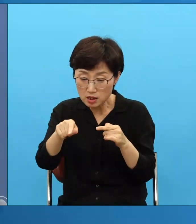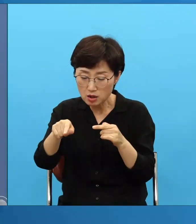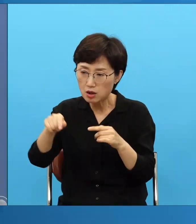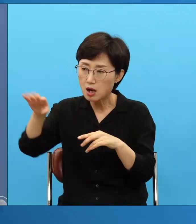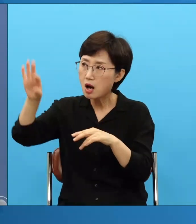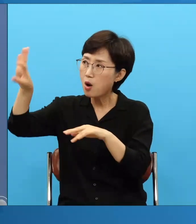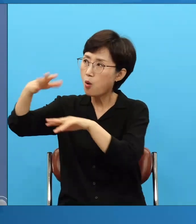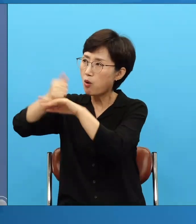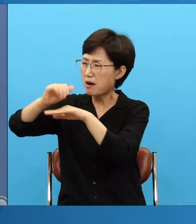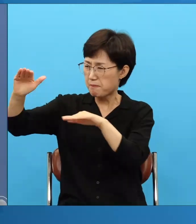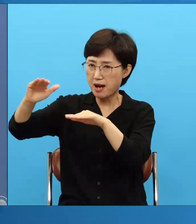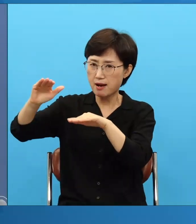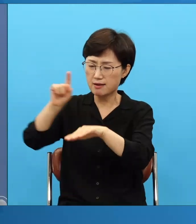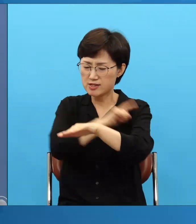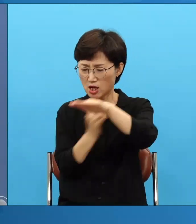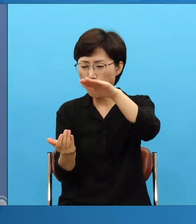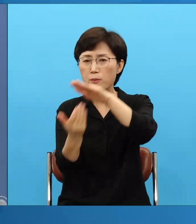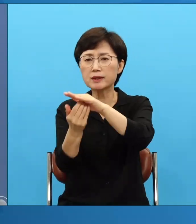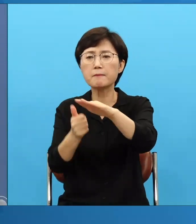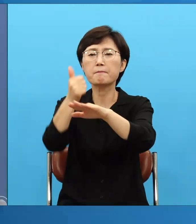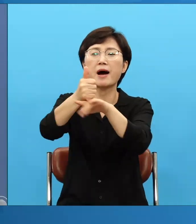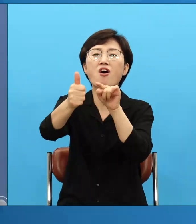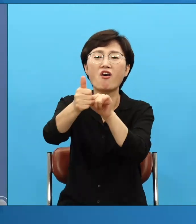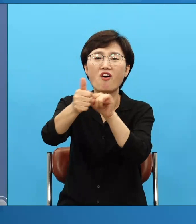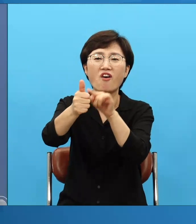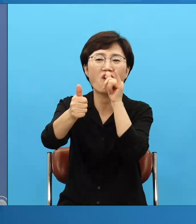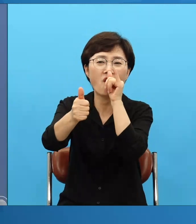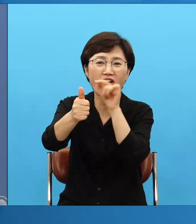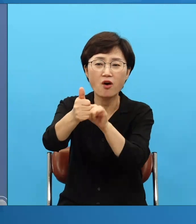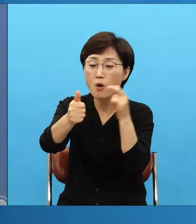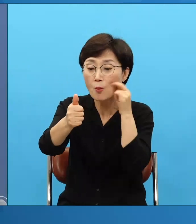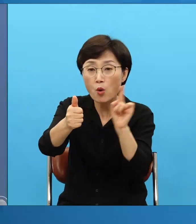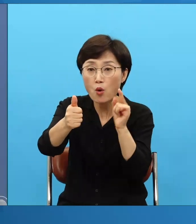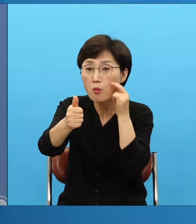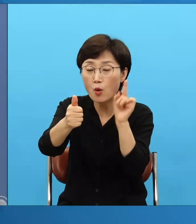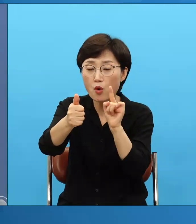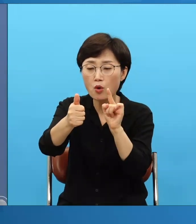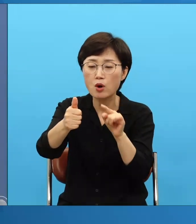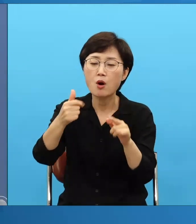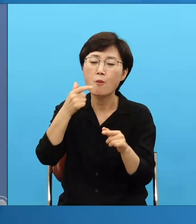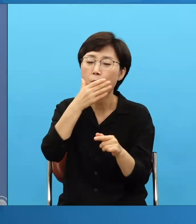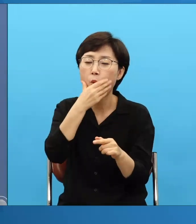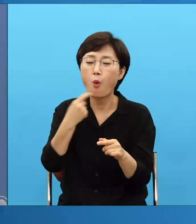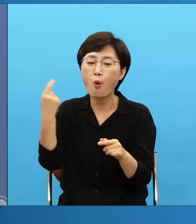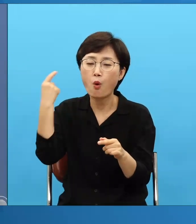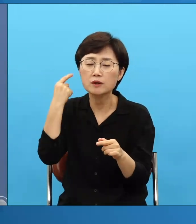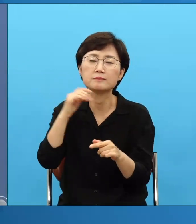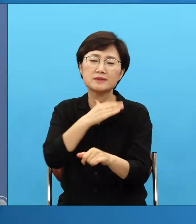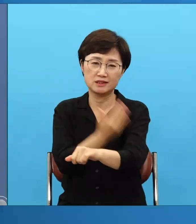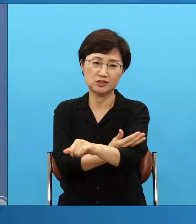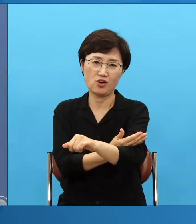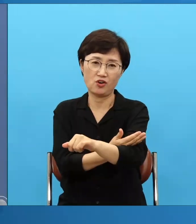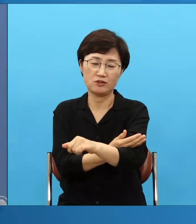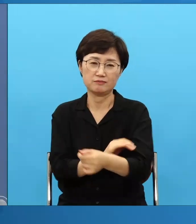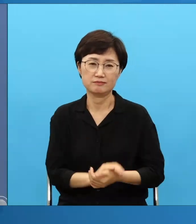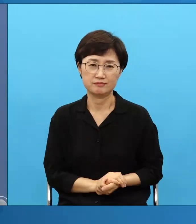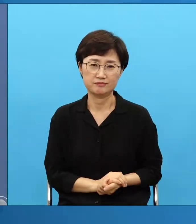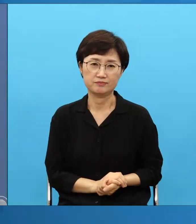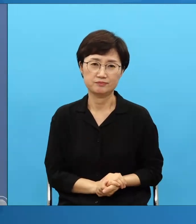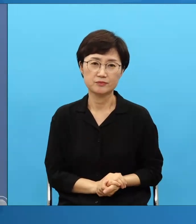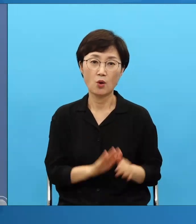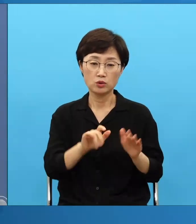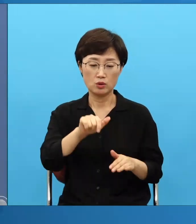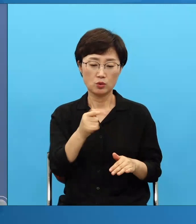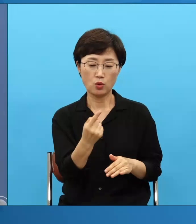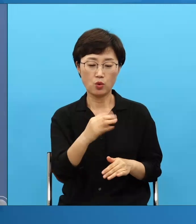reaches even far further, 이게 surpassing the 복음의 kings. 능력입니다. That is the power of the 고린도 gospel. 교회가 중요한 교회인데 막 전부 시험 들었을 때